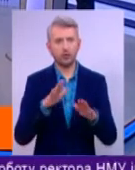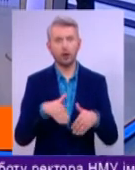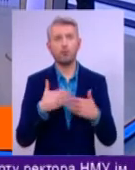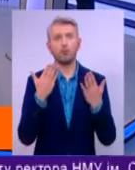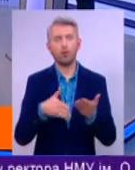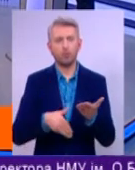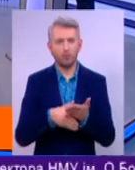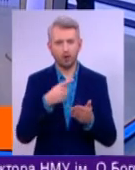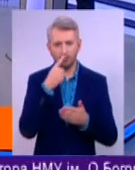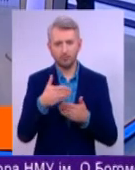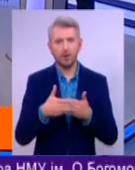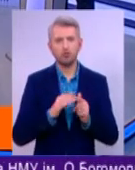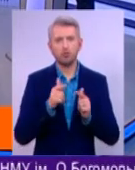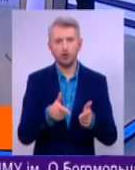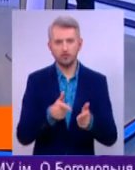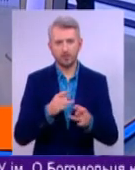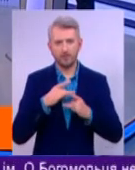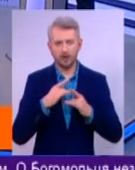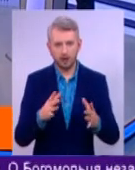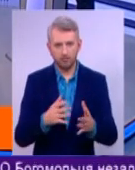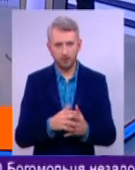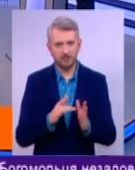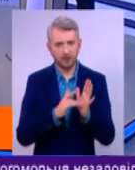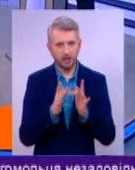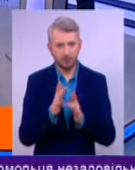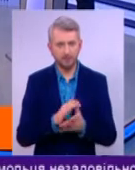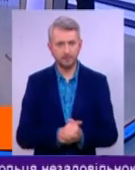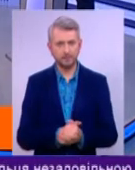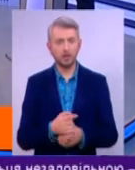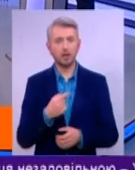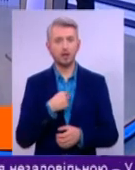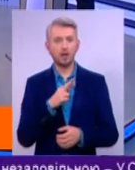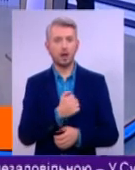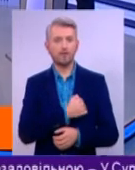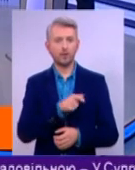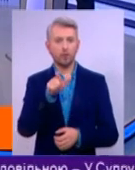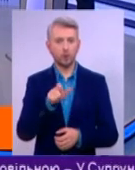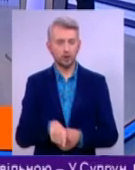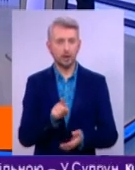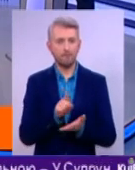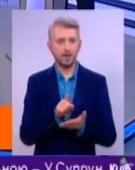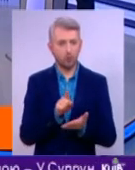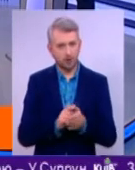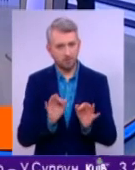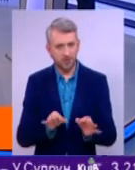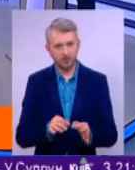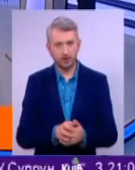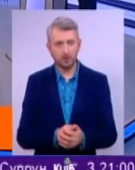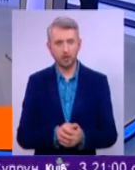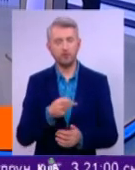з наступаючими святами. Святими. Я як військова людина, пенсіонер, правда,